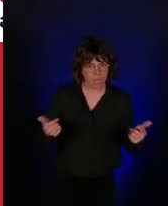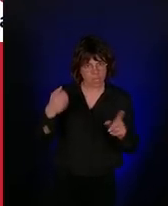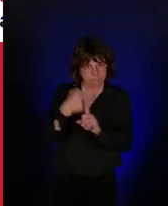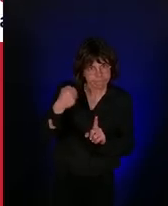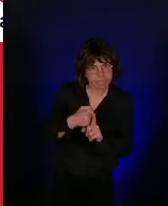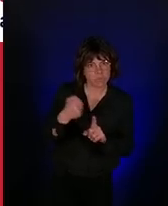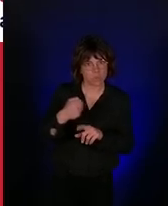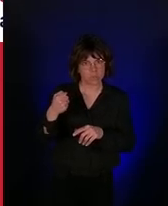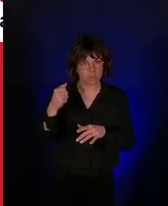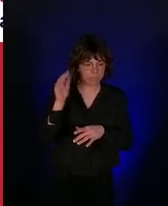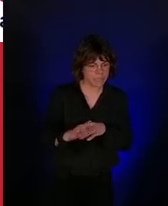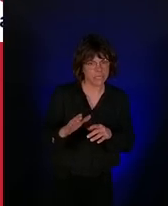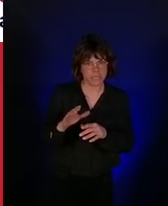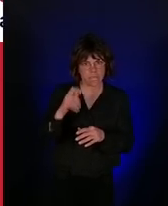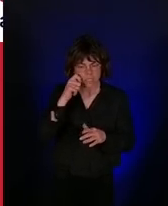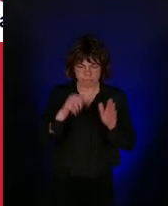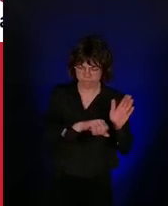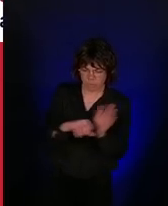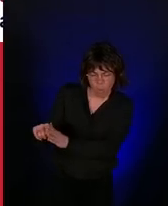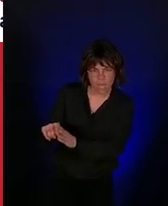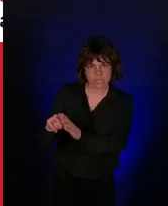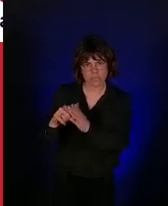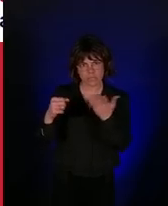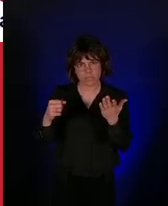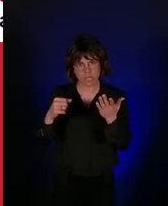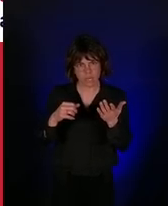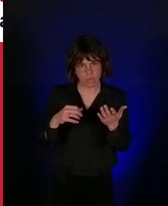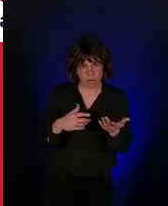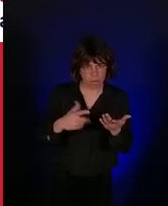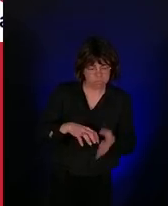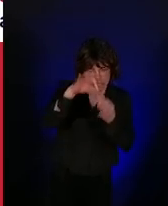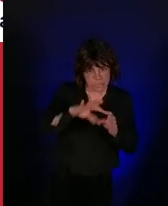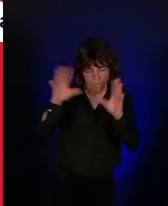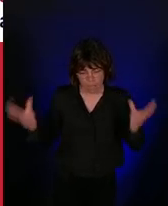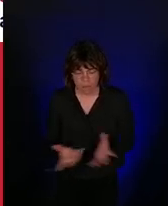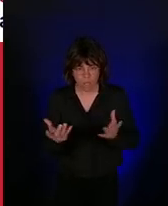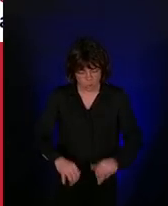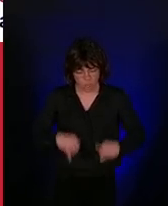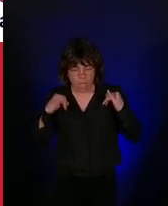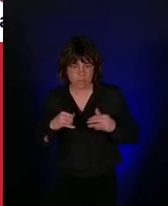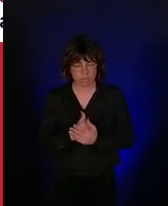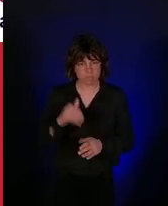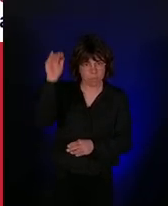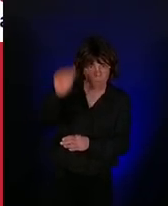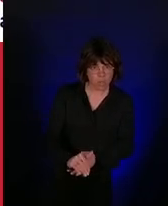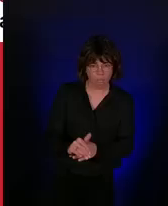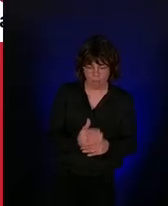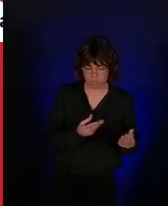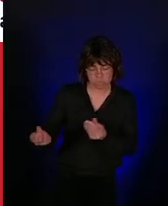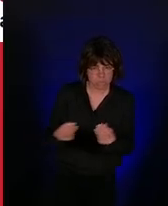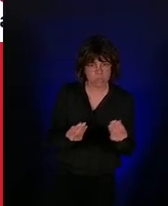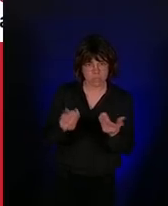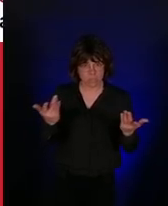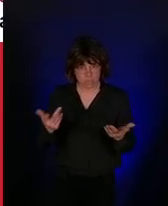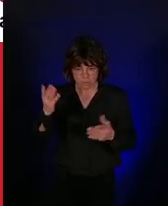le racisme et les idées d'extrême droite, laïcité, jeunesse, avec la problématique des militants protégés, dotés de moyens